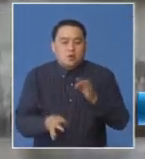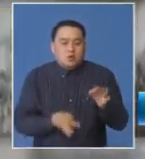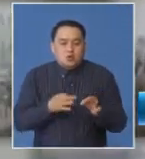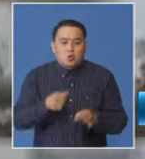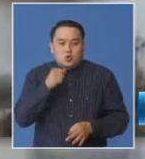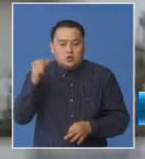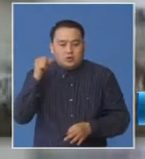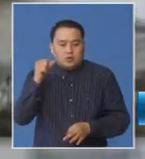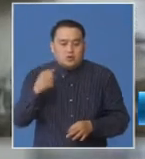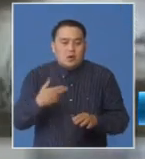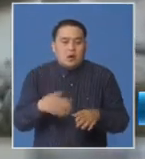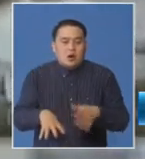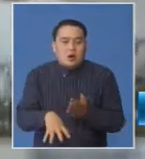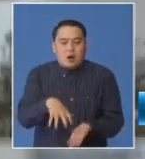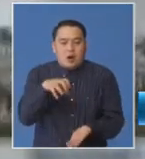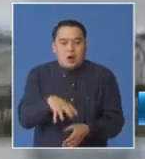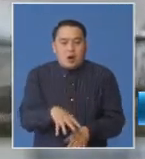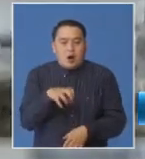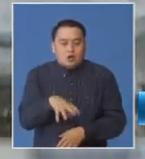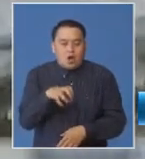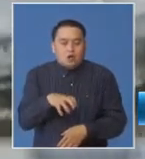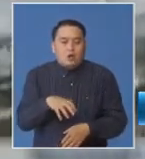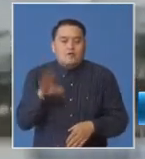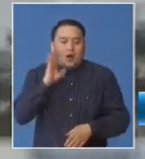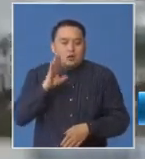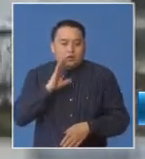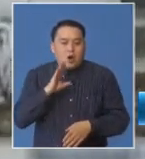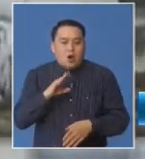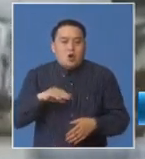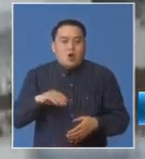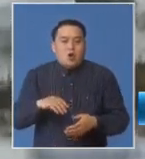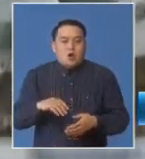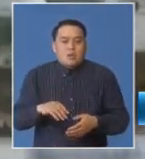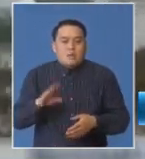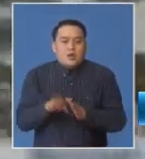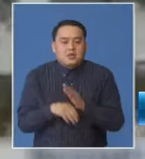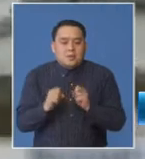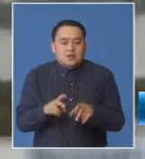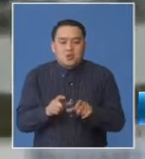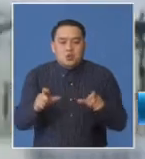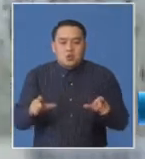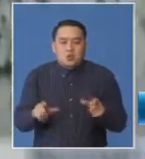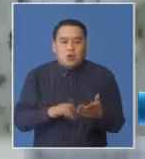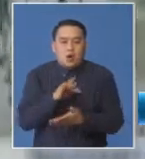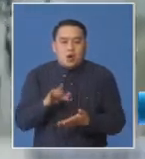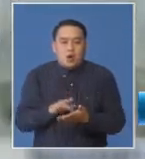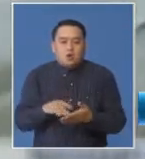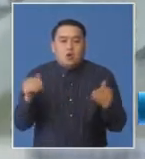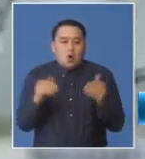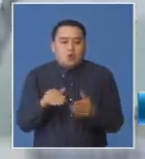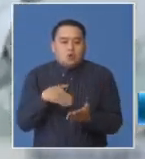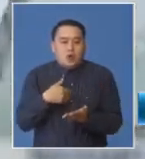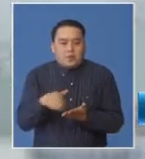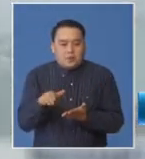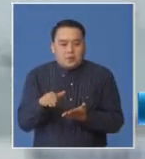улиц Усть-Каменогорска откачали больше 4000 кубометров воды. В целях безопасности горожан занятия в городских школах и колледжах